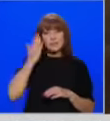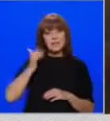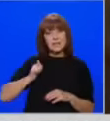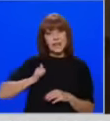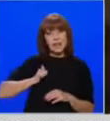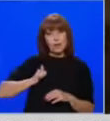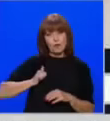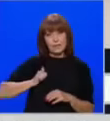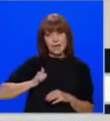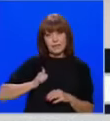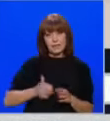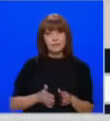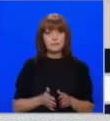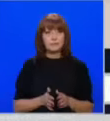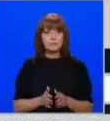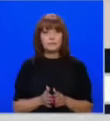Малер.